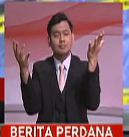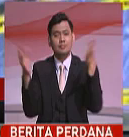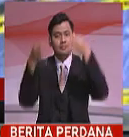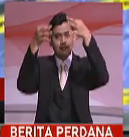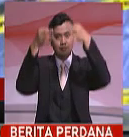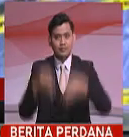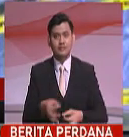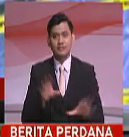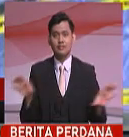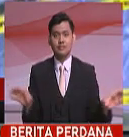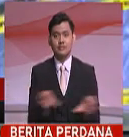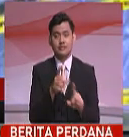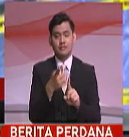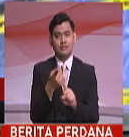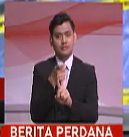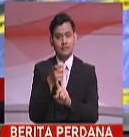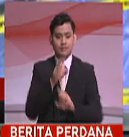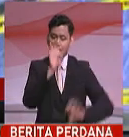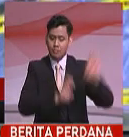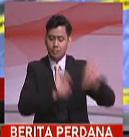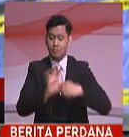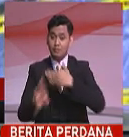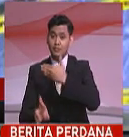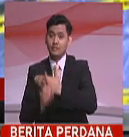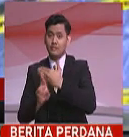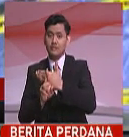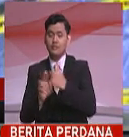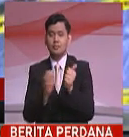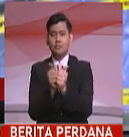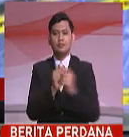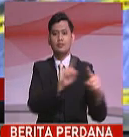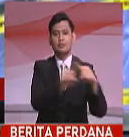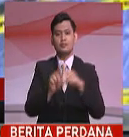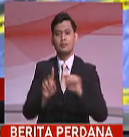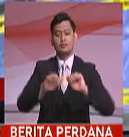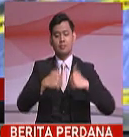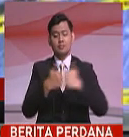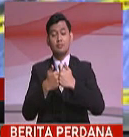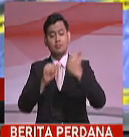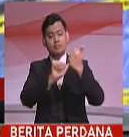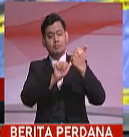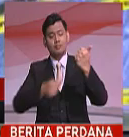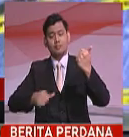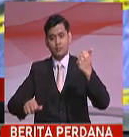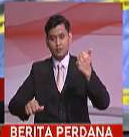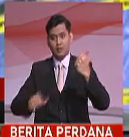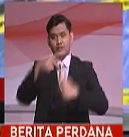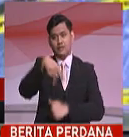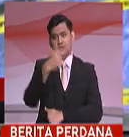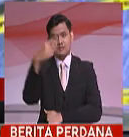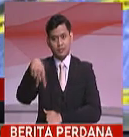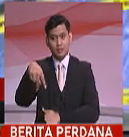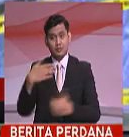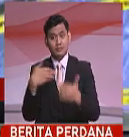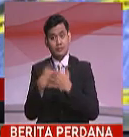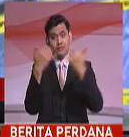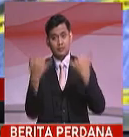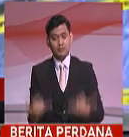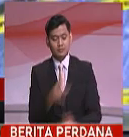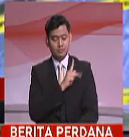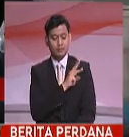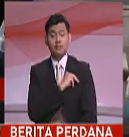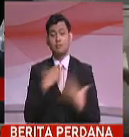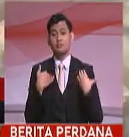keputusan itu dibuat hasil penilaian risiko bersama pelbagai agency dalam cotan kau technical pipi sehingga kini